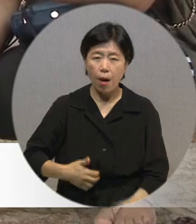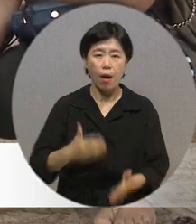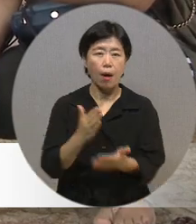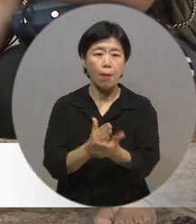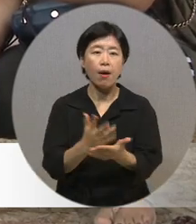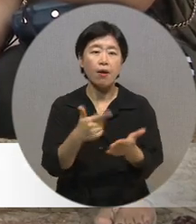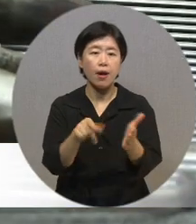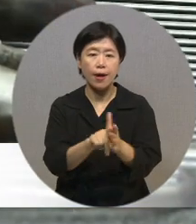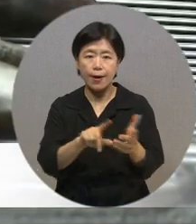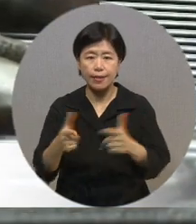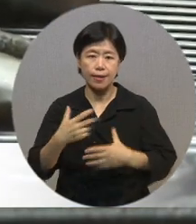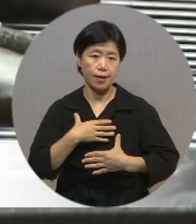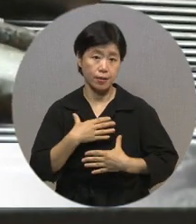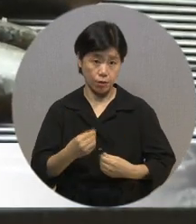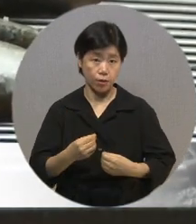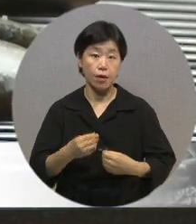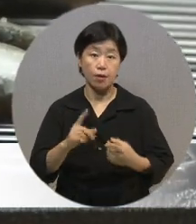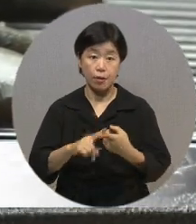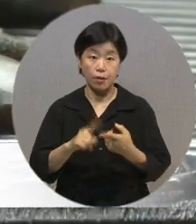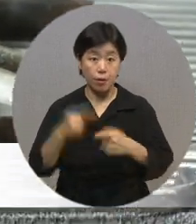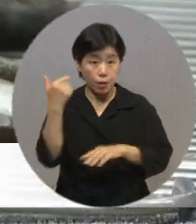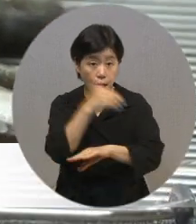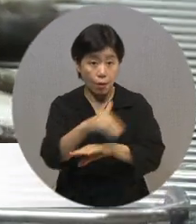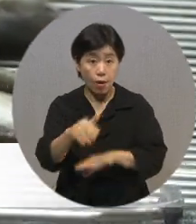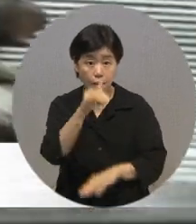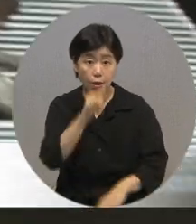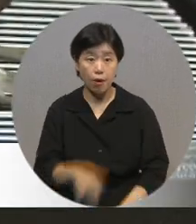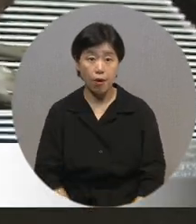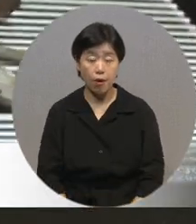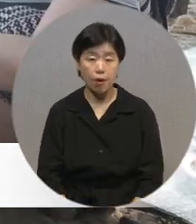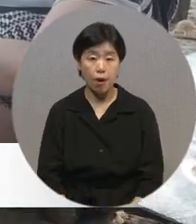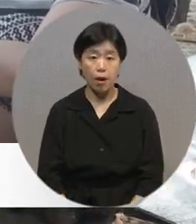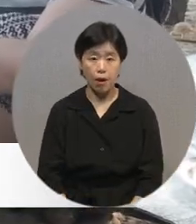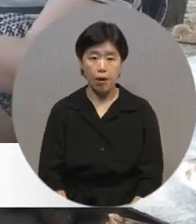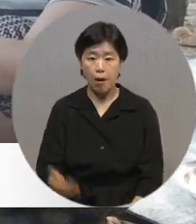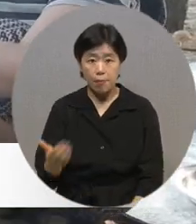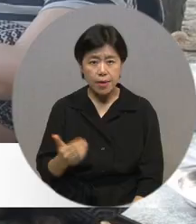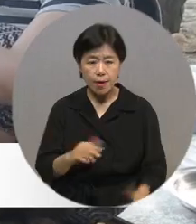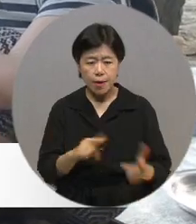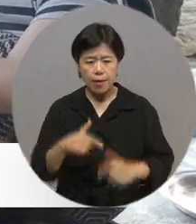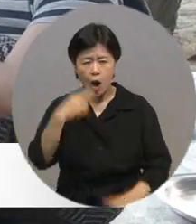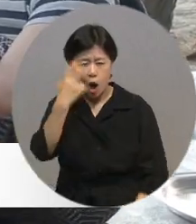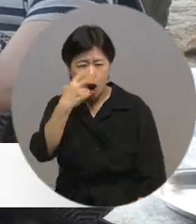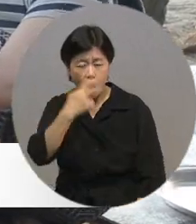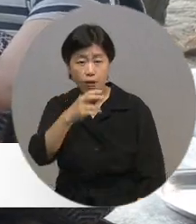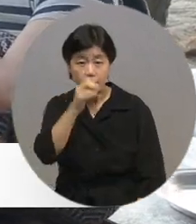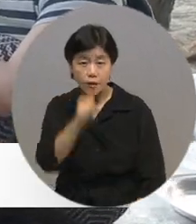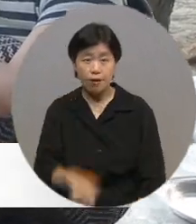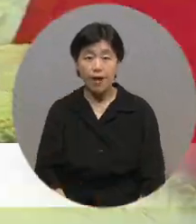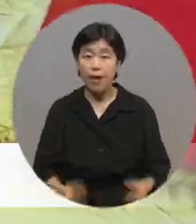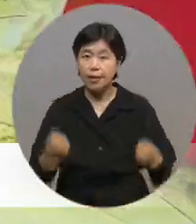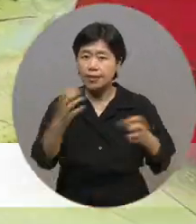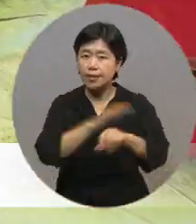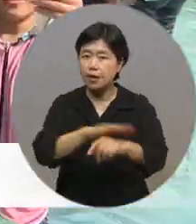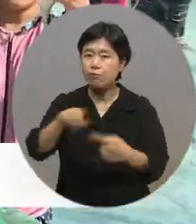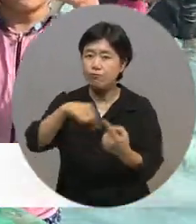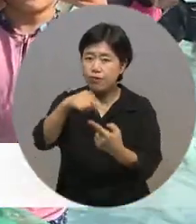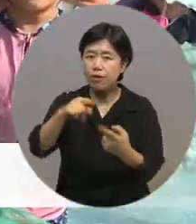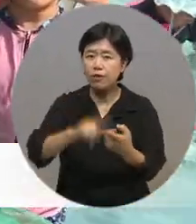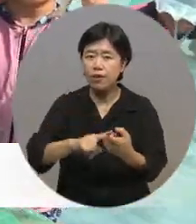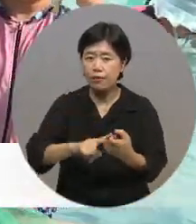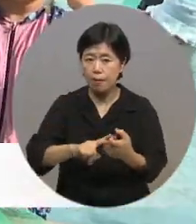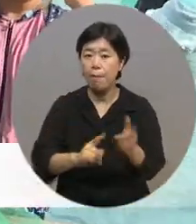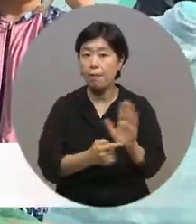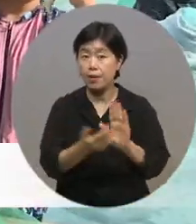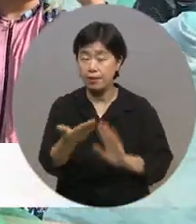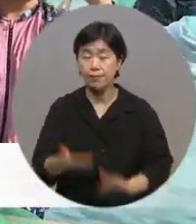안전관리 계획을 수립하고 행사 전 합동 점검을 진행해 내실 있는 행사 운영이 되도록 할 계획이라고